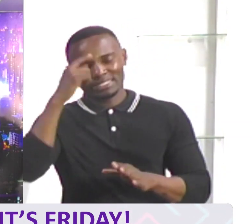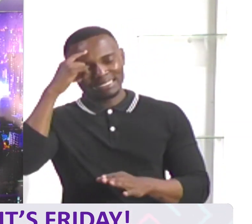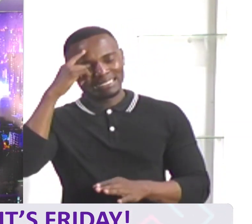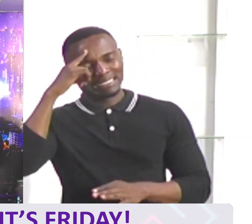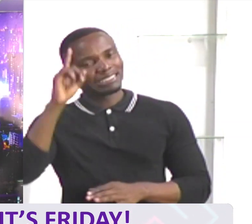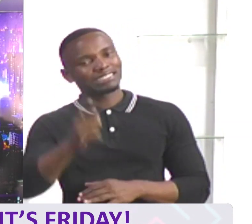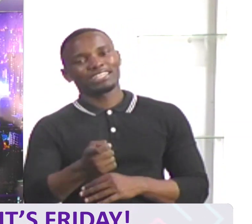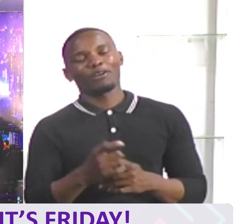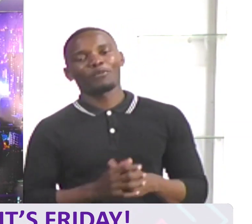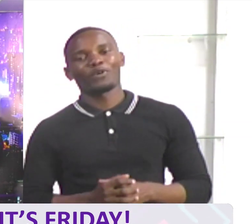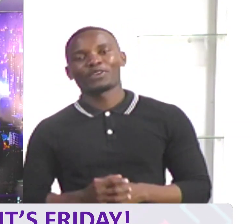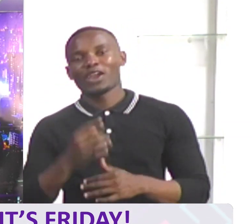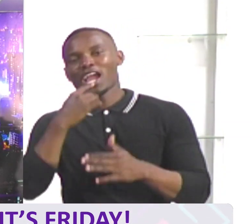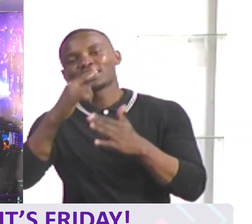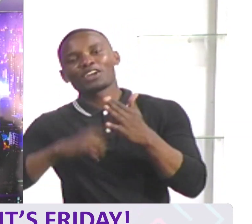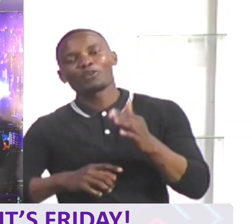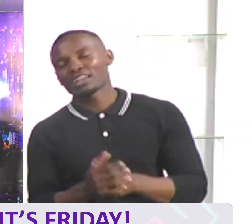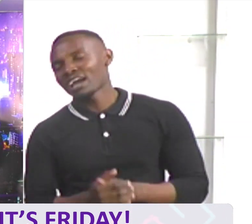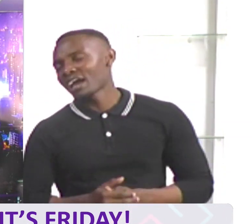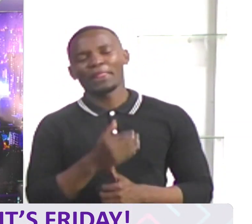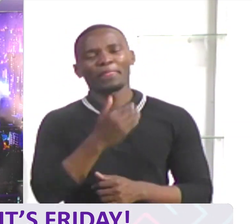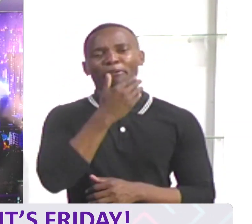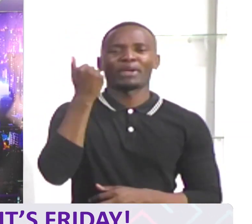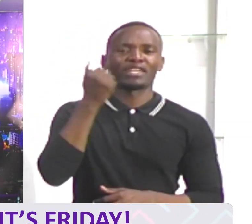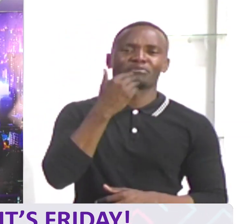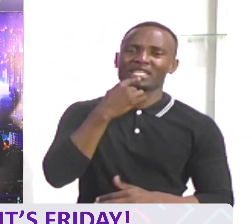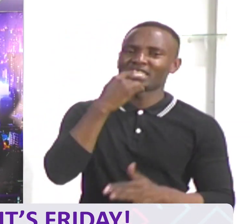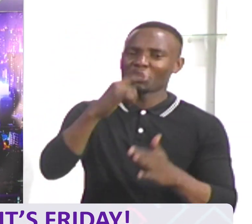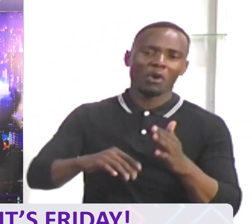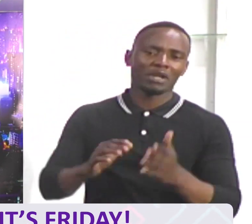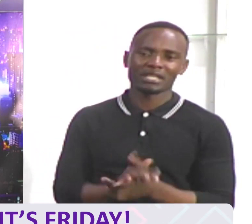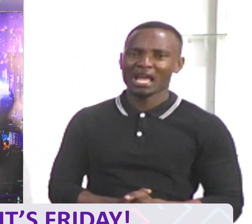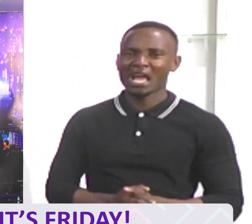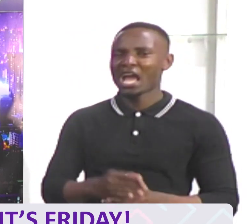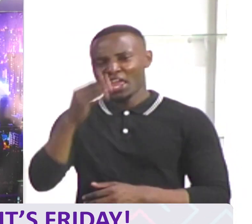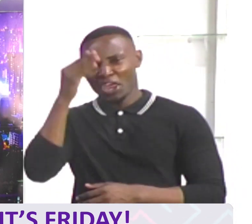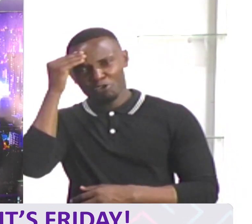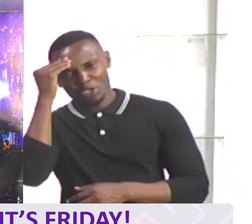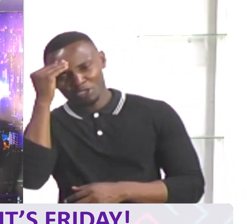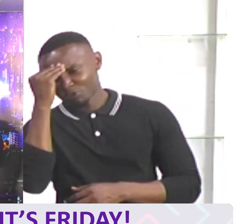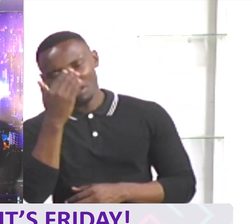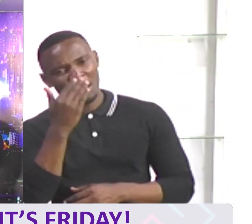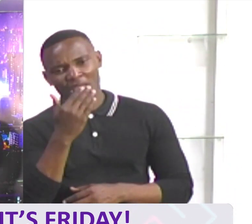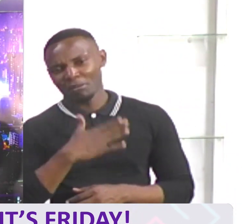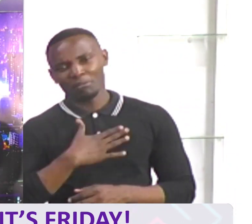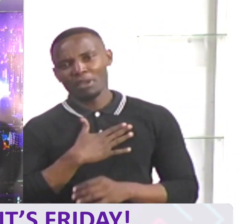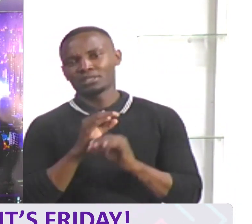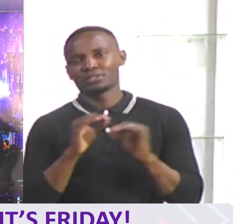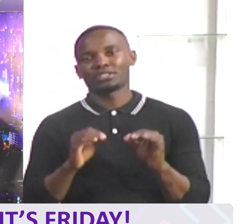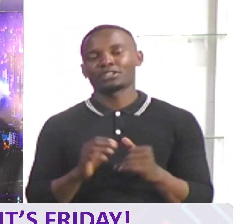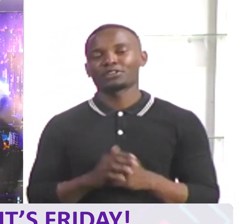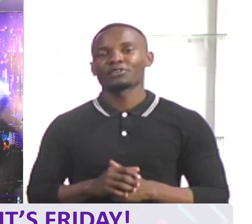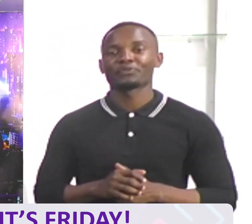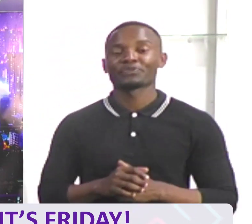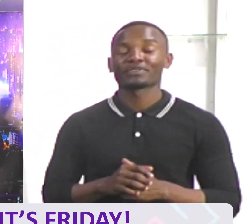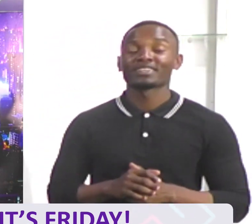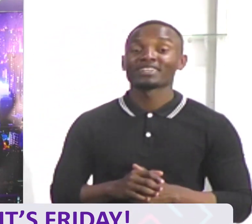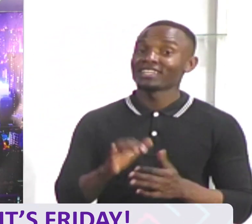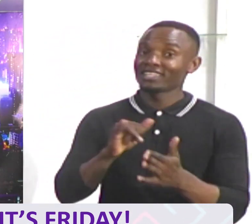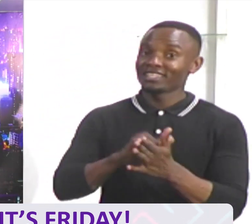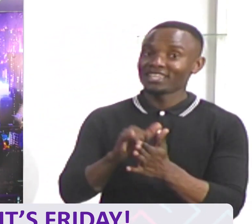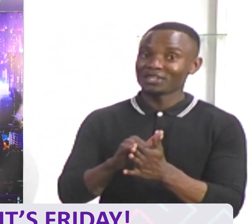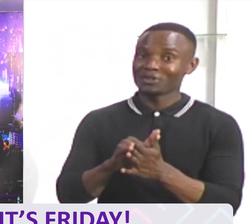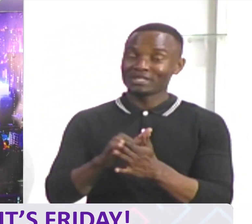D. Bana si ile rende ya party. Ati dafu si yetu. Ati ukipata hii bado uko fine. Ati uko sawa. Zizi. Hiyo ilikuwa tinye